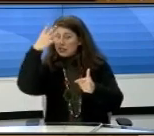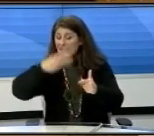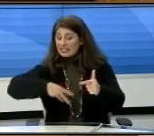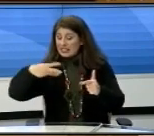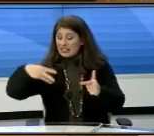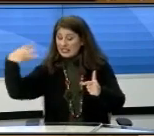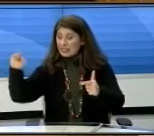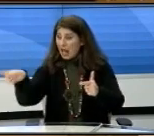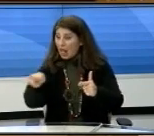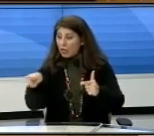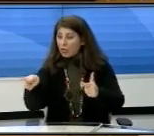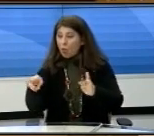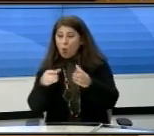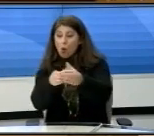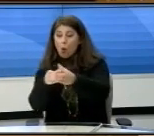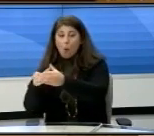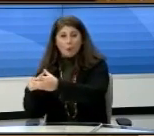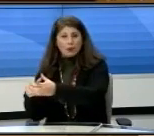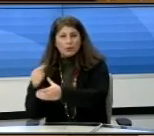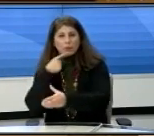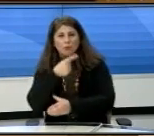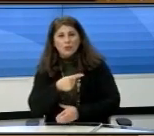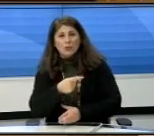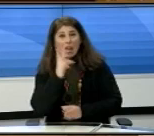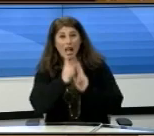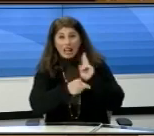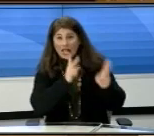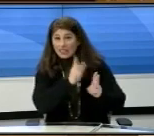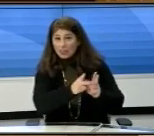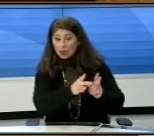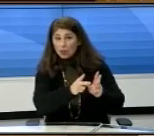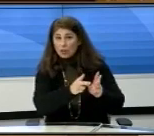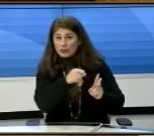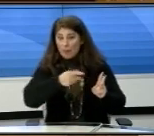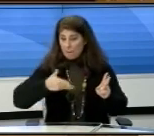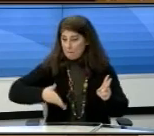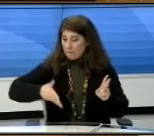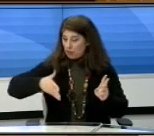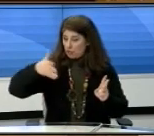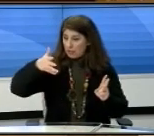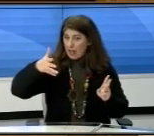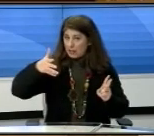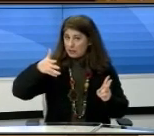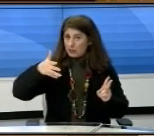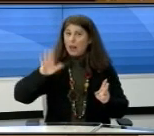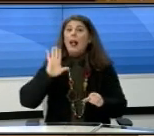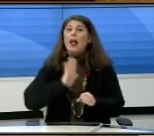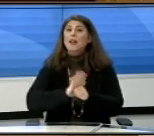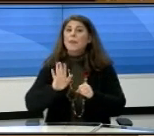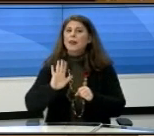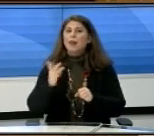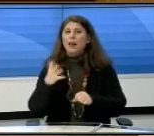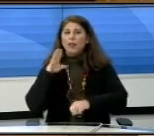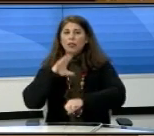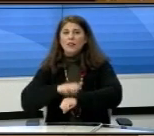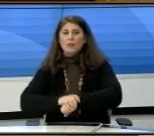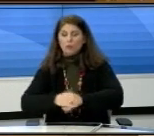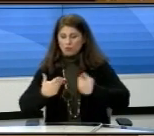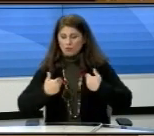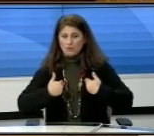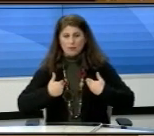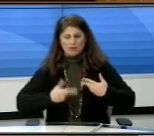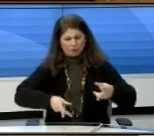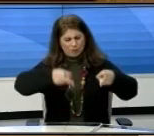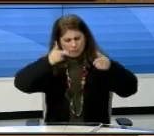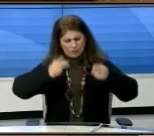τοποθετηθείτε. Μέμφεστε τη Μητσοτάκης ΑΕ για ανεπάρκεια, για ανικανότητα απλά, ή δεσμεύεστε όπως εμείς να